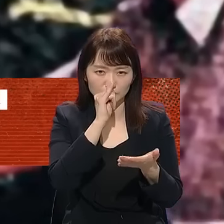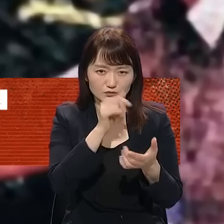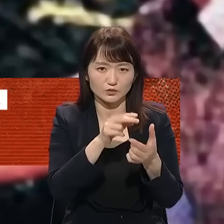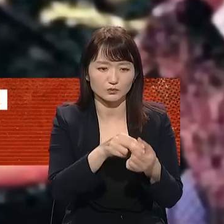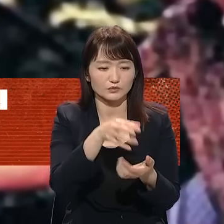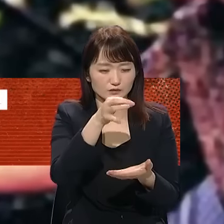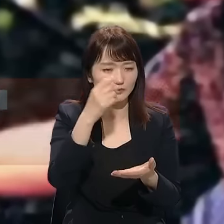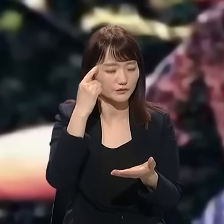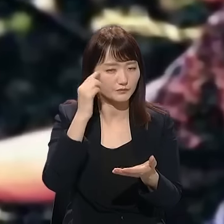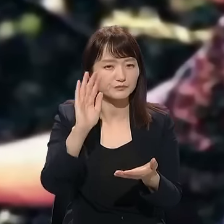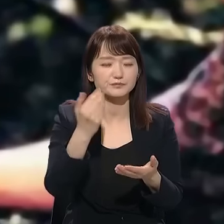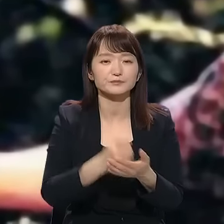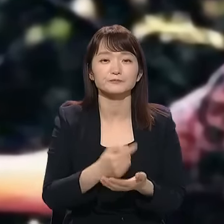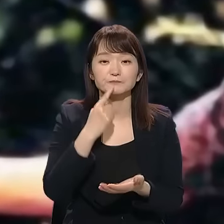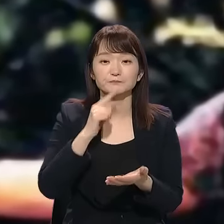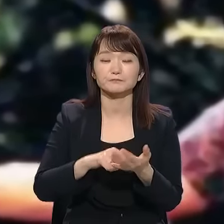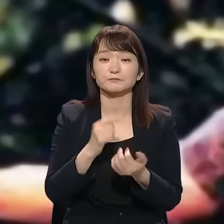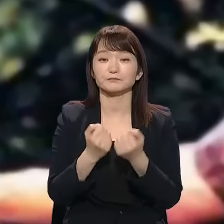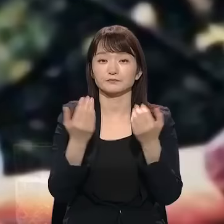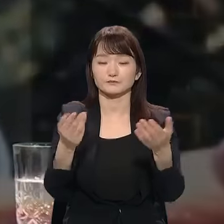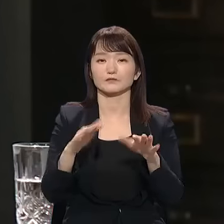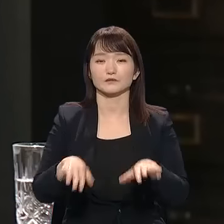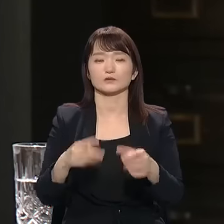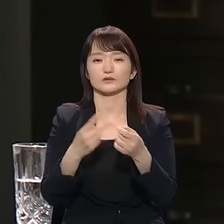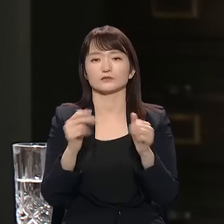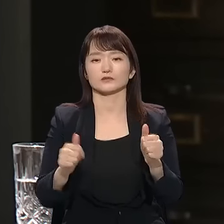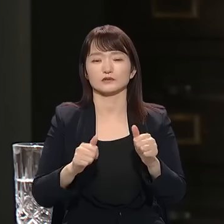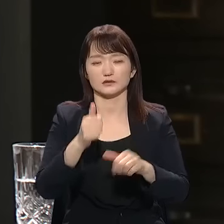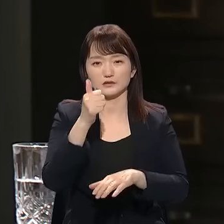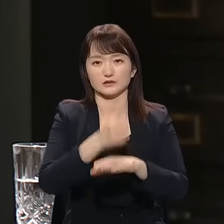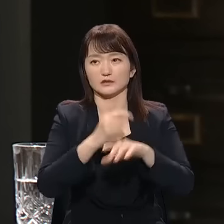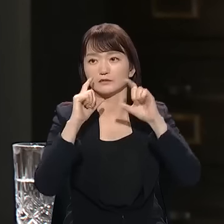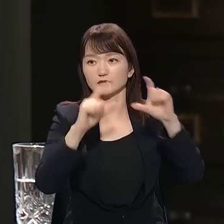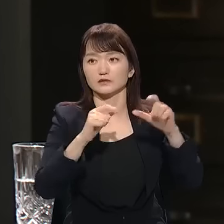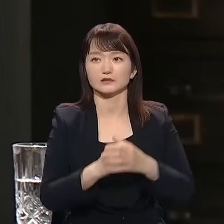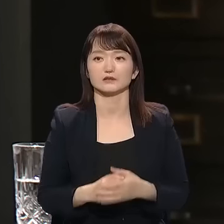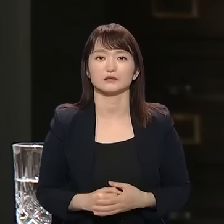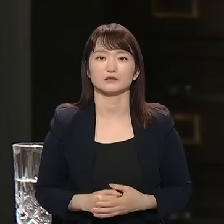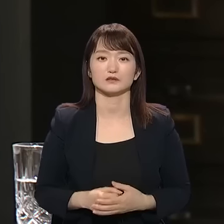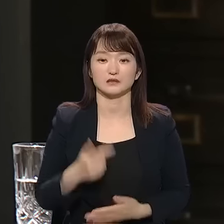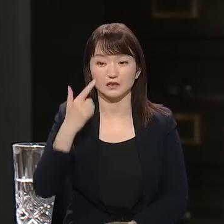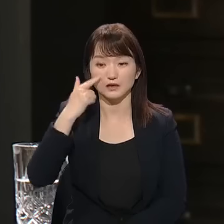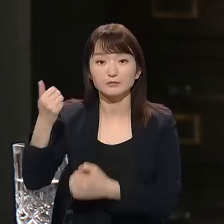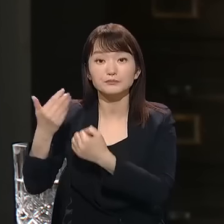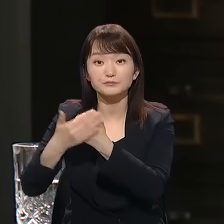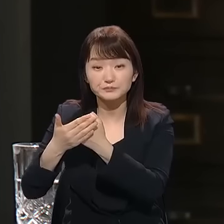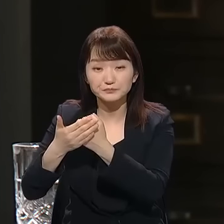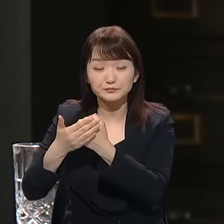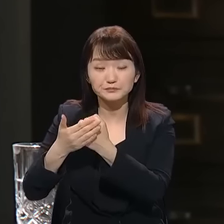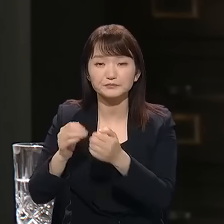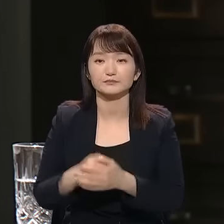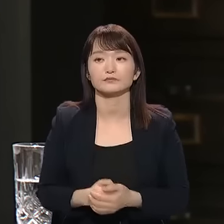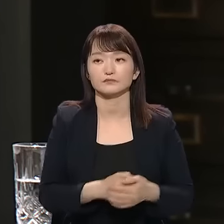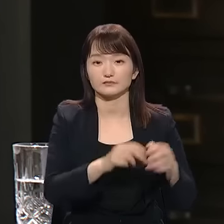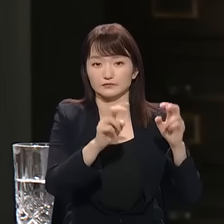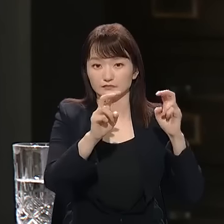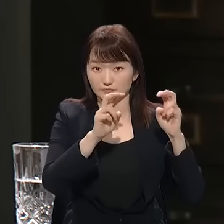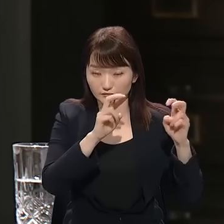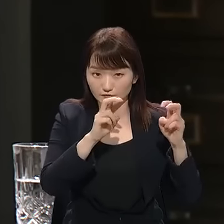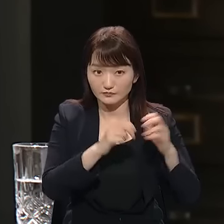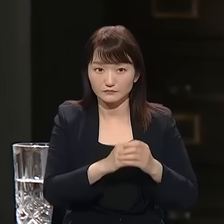된 것입니다 그러니까 뭐 쉽게 얘기해서 오늘 항소심 판결은 장인 덕의 그룹이 어 정말 어 재계 4대